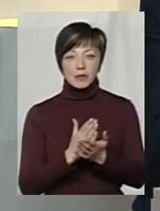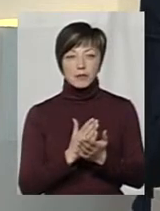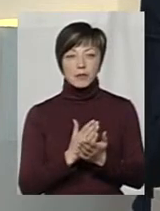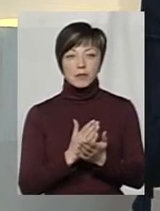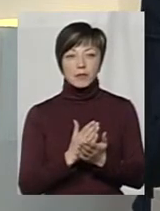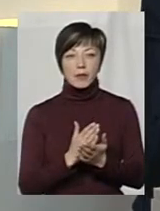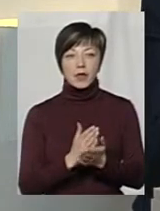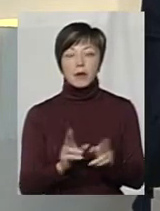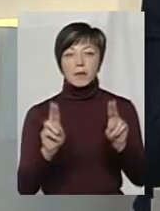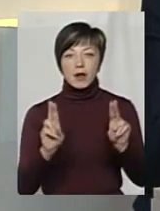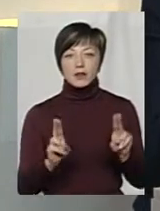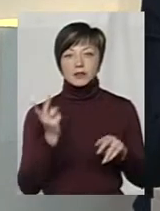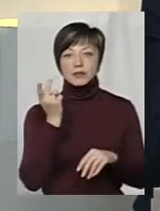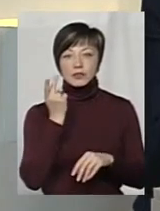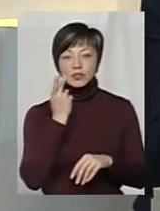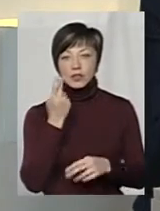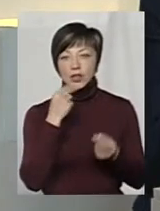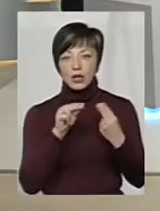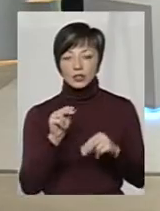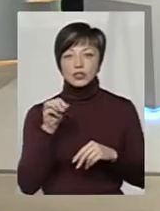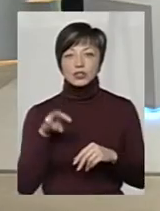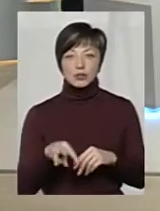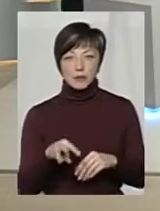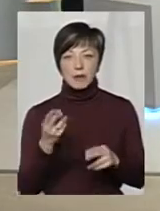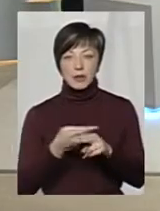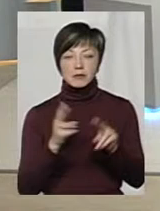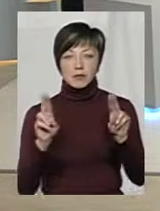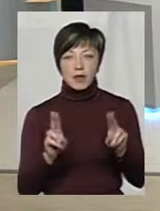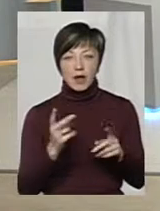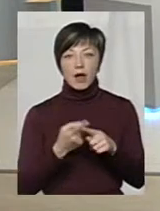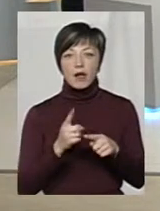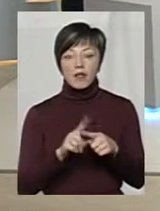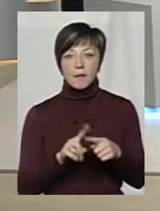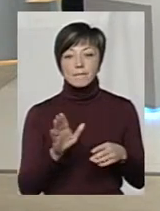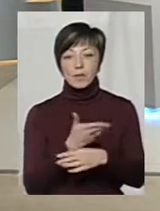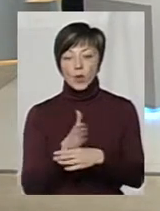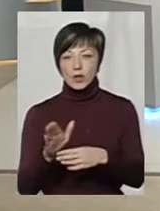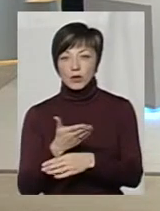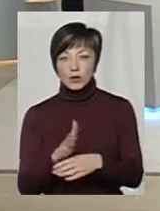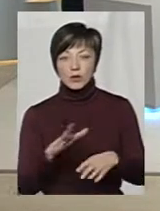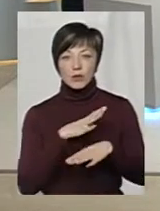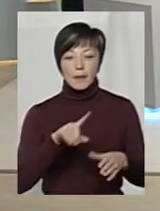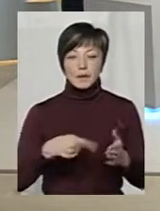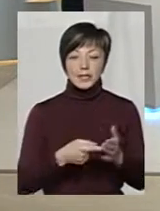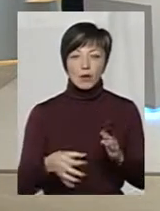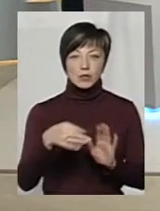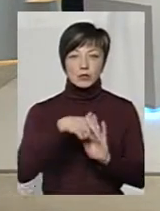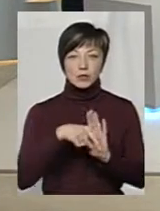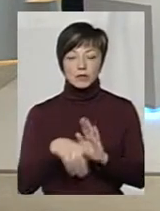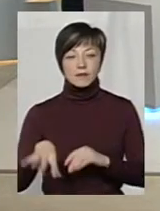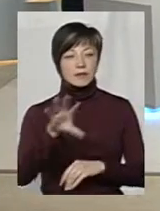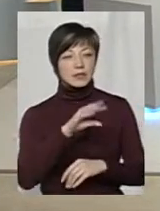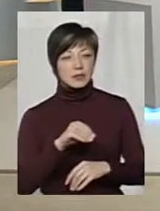завжди кажу, правила завжди краще, ніж без правил. Формула спрацювала, але поділу класів не було. Тому десь міста обласного значення, вони